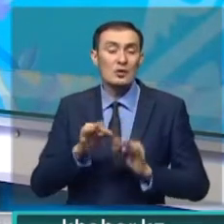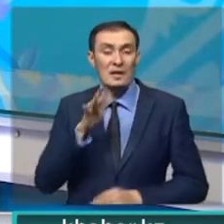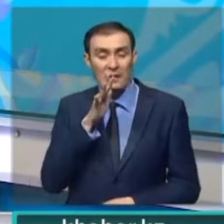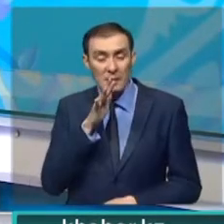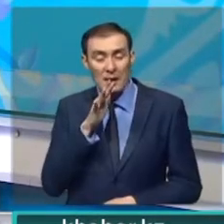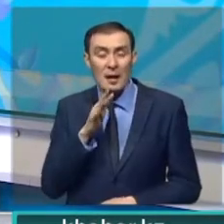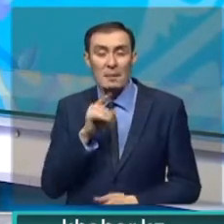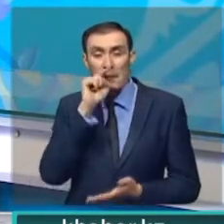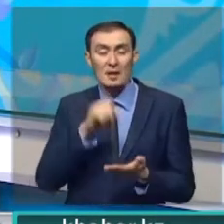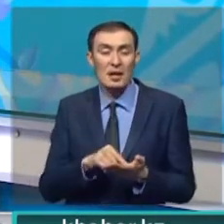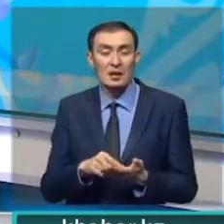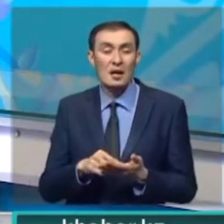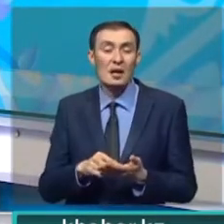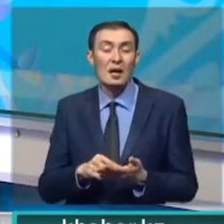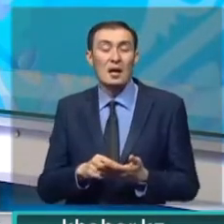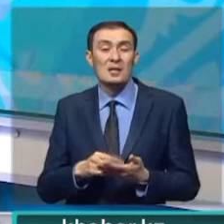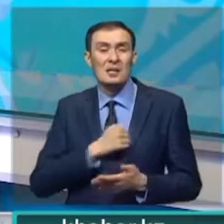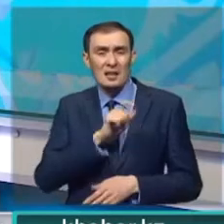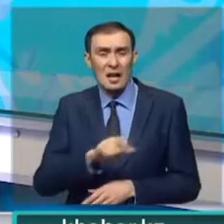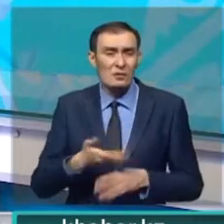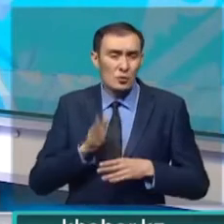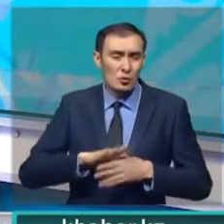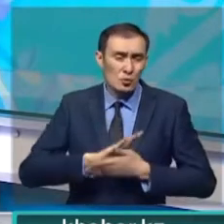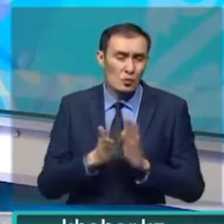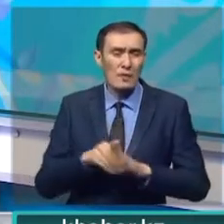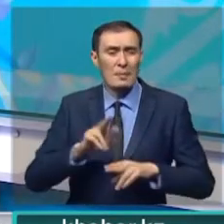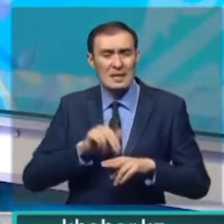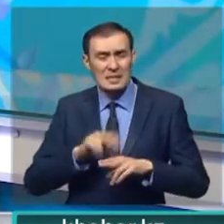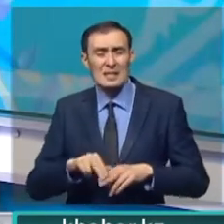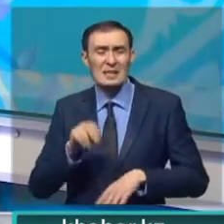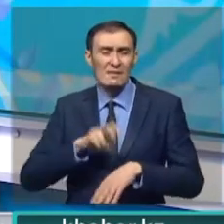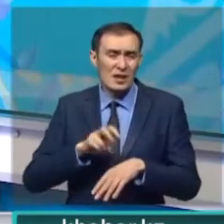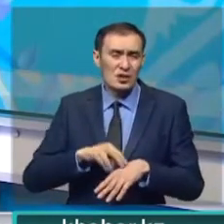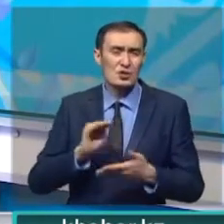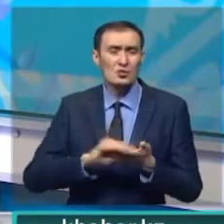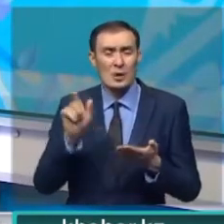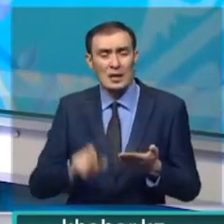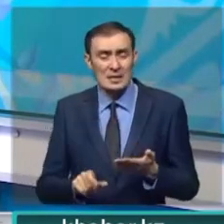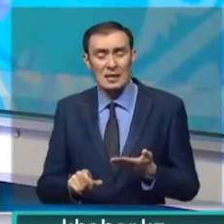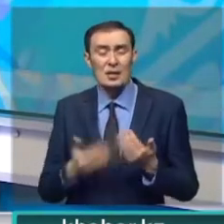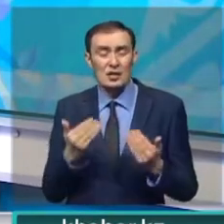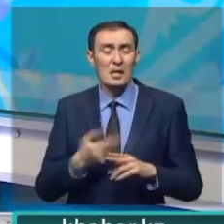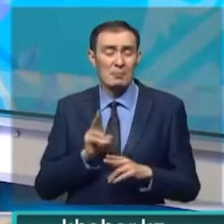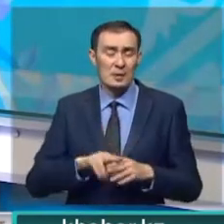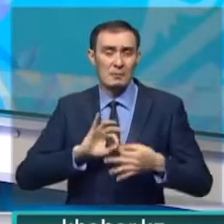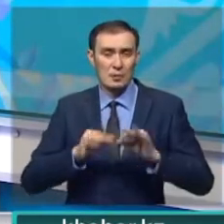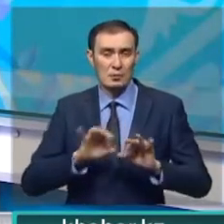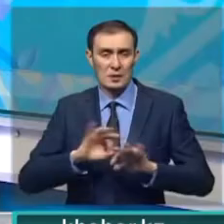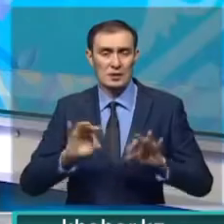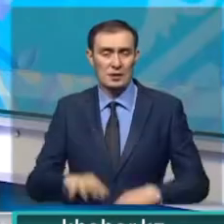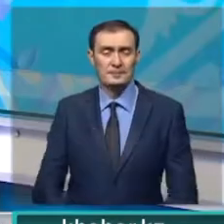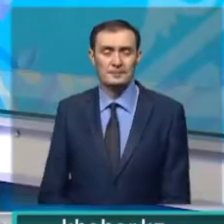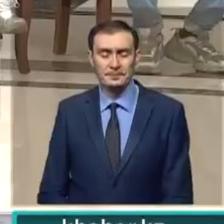оказываются на передовой это солдаты и пожарные полицейские врачи и журналисты марина золотарева с подробностями